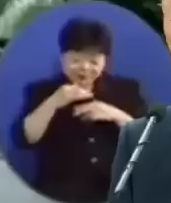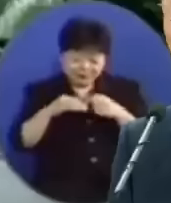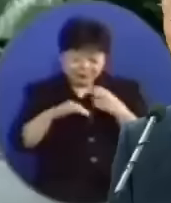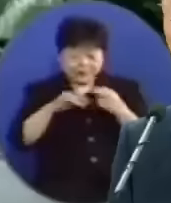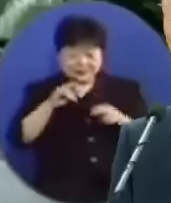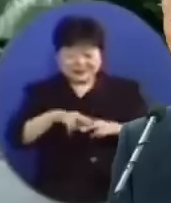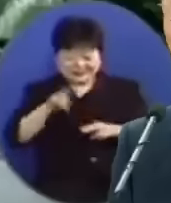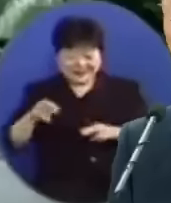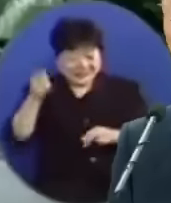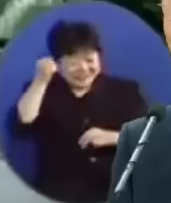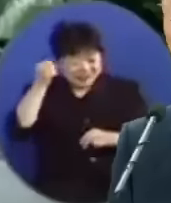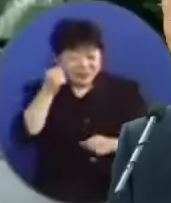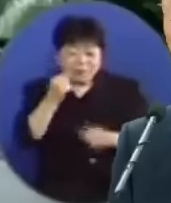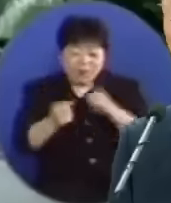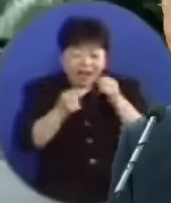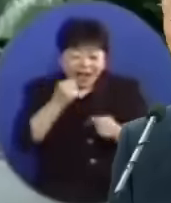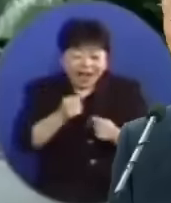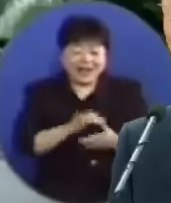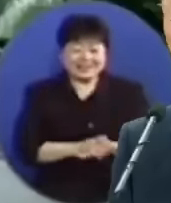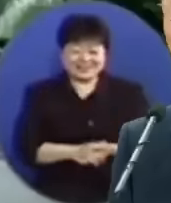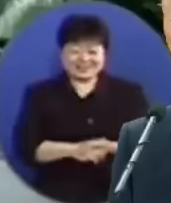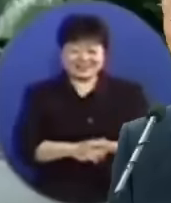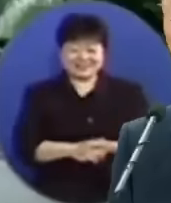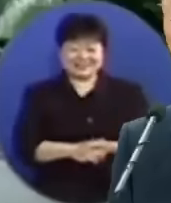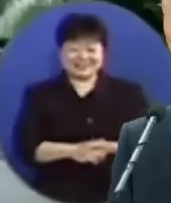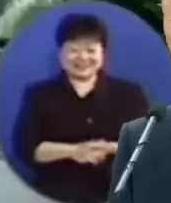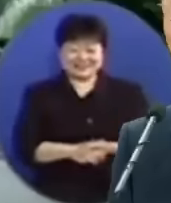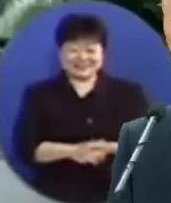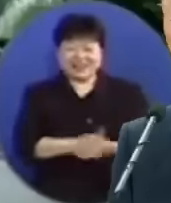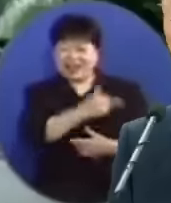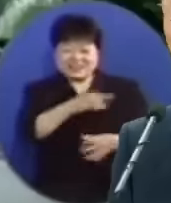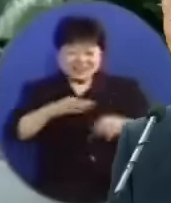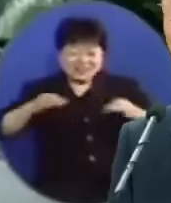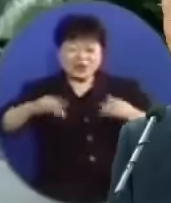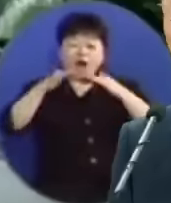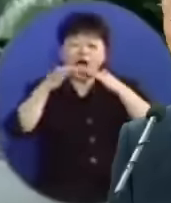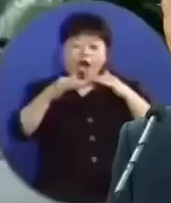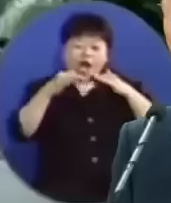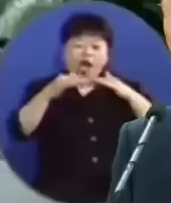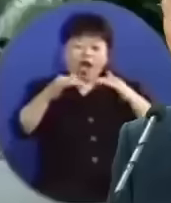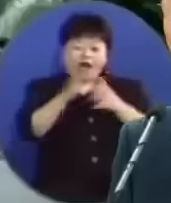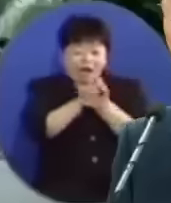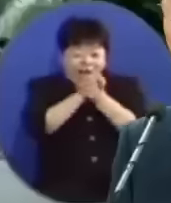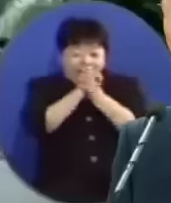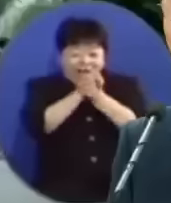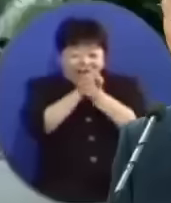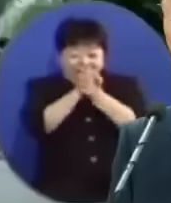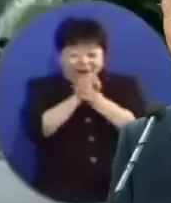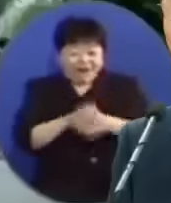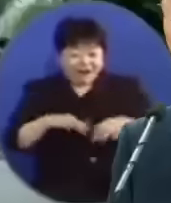내려서 기숙사로 뛰어들어가서 그냥 큰 소리로 방언으로 막 기도를 하고